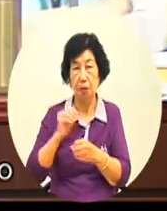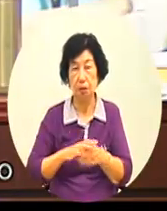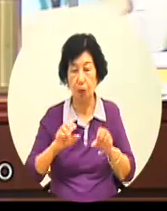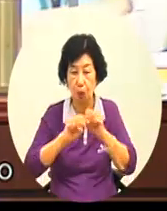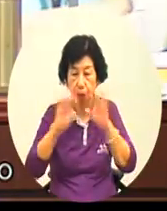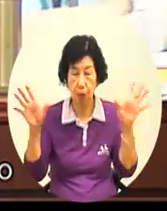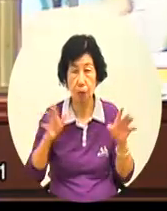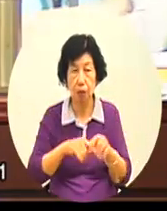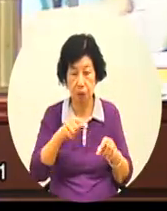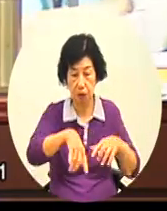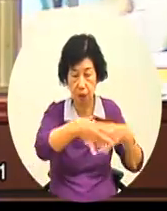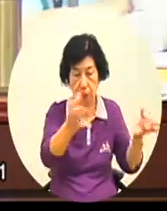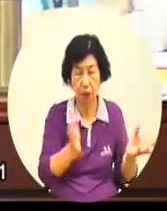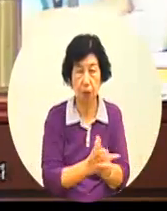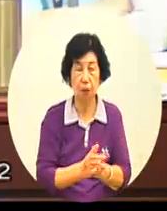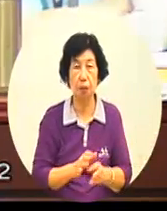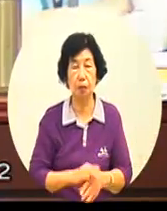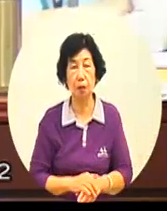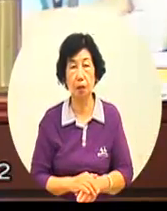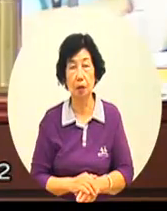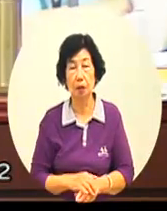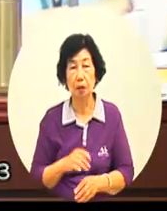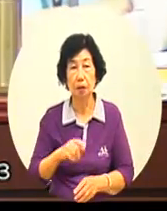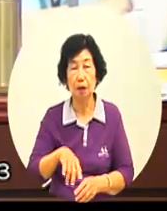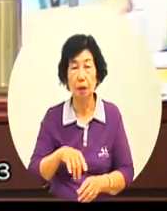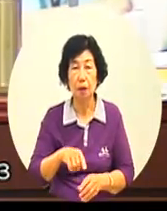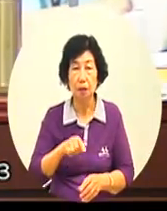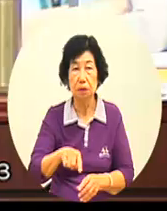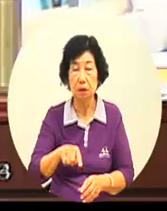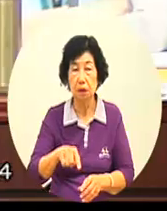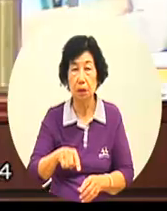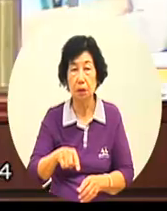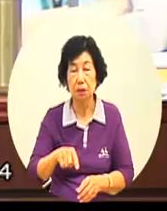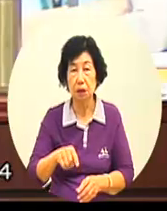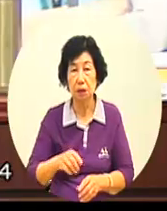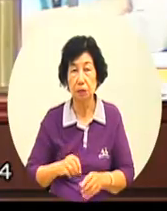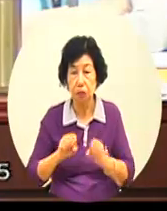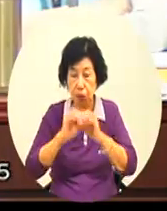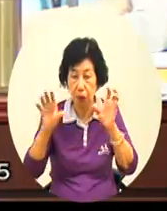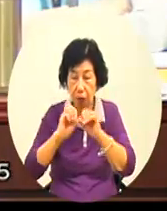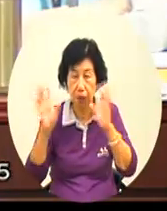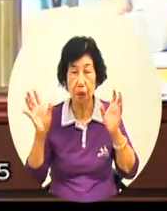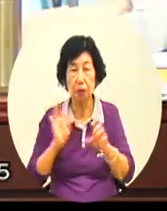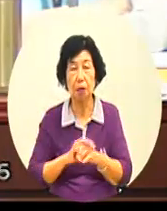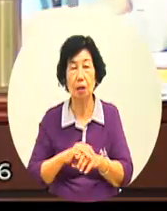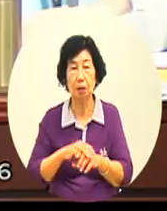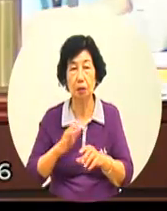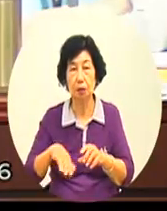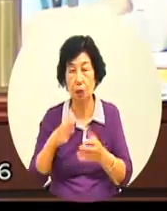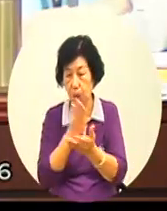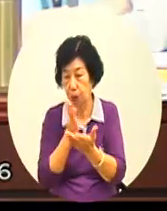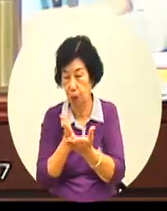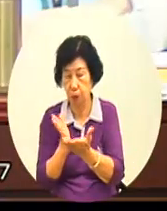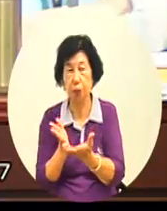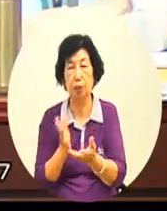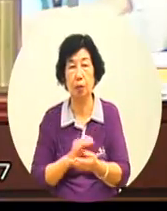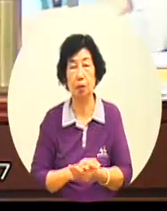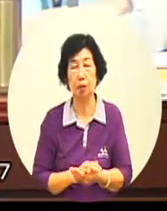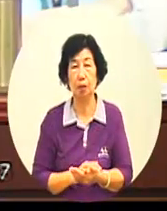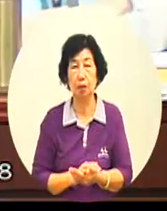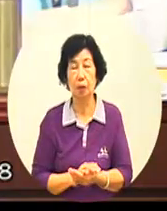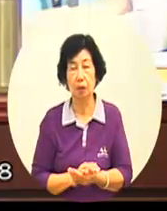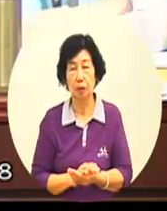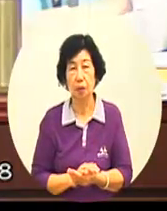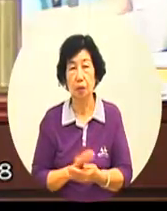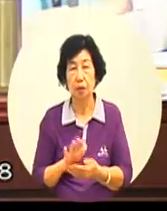分，只是也许宣导的管道我们可以更多元一点，不管是是不是透过一